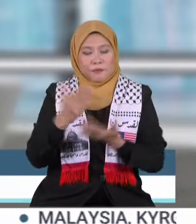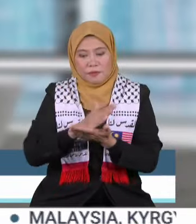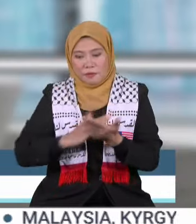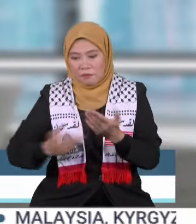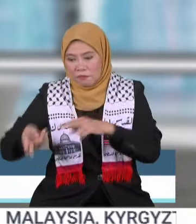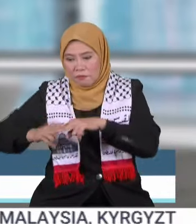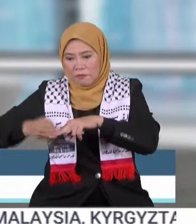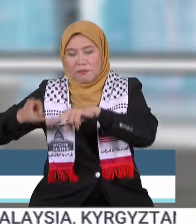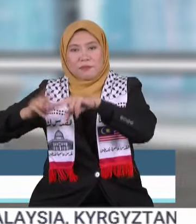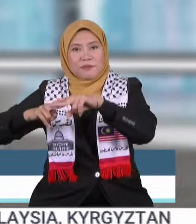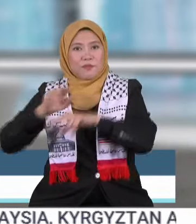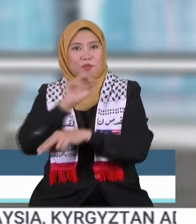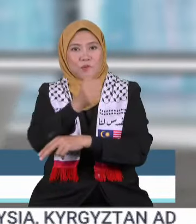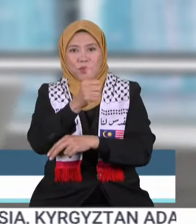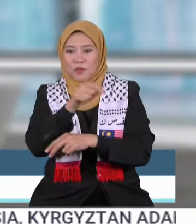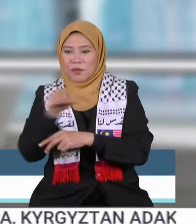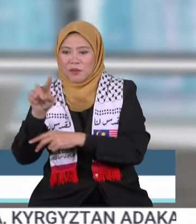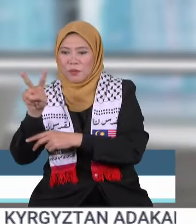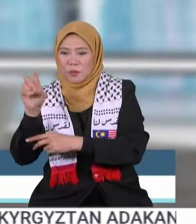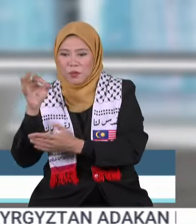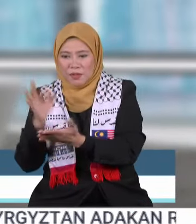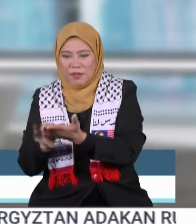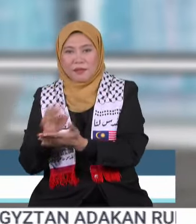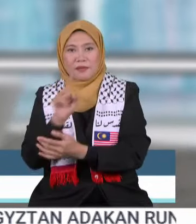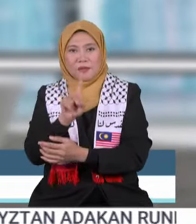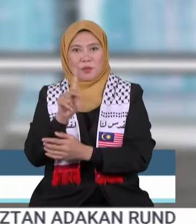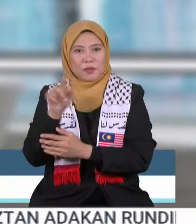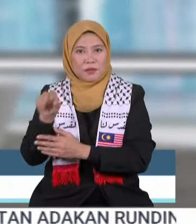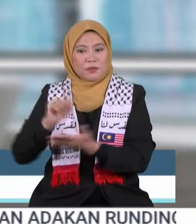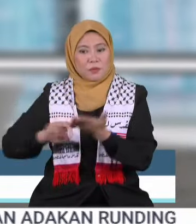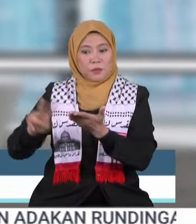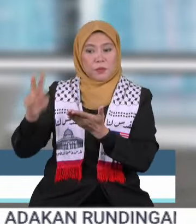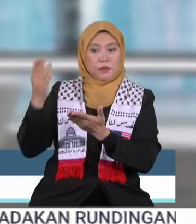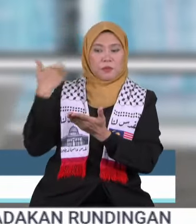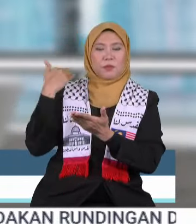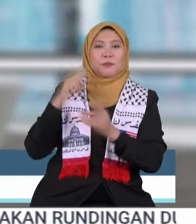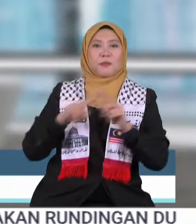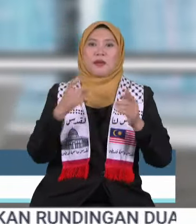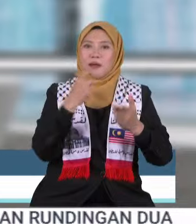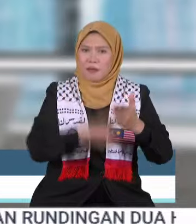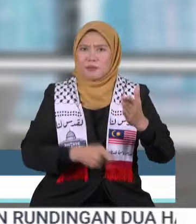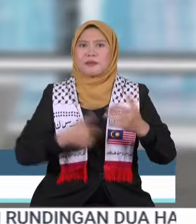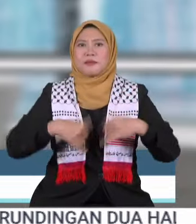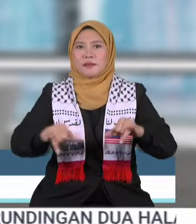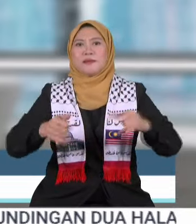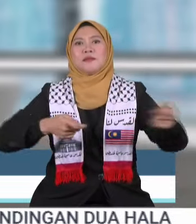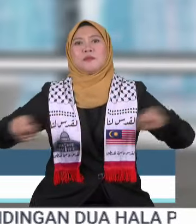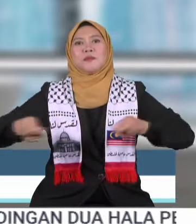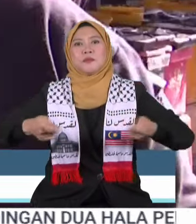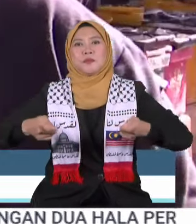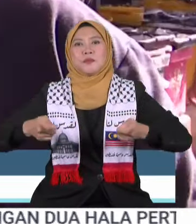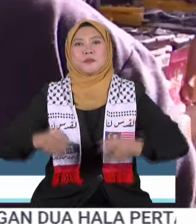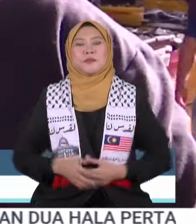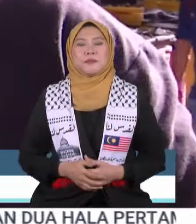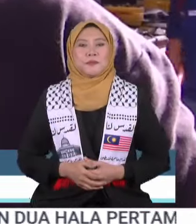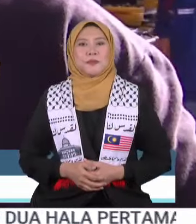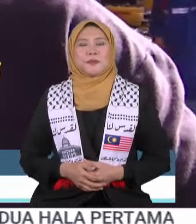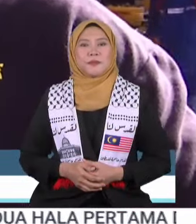sedikit peningkatan antara 10 hingga 20 sen sekilogram pada 2 minggu lalu, namun harga masih terkawal.